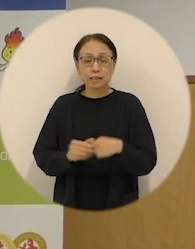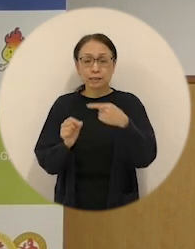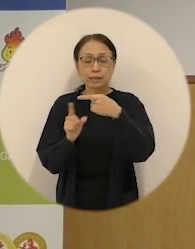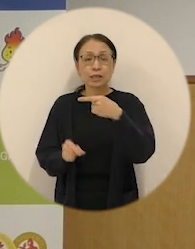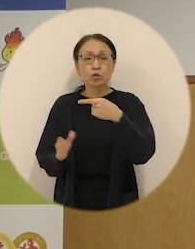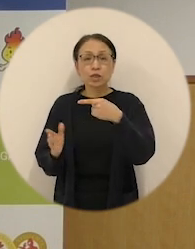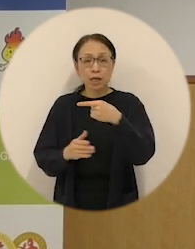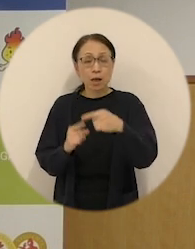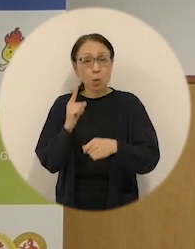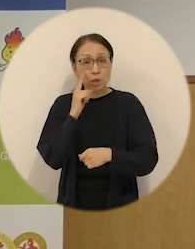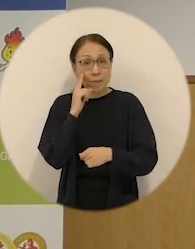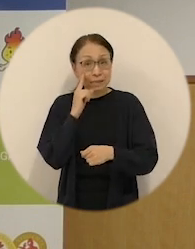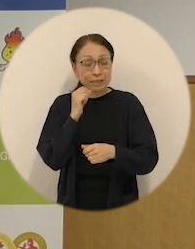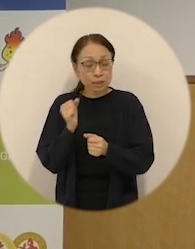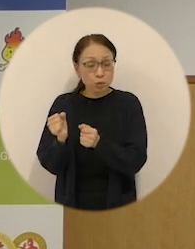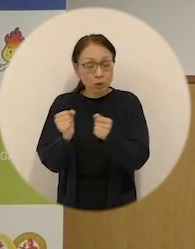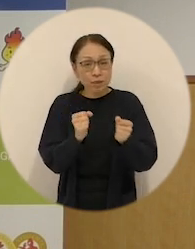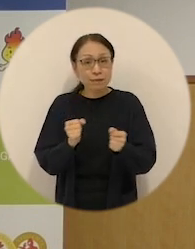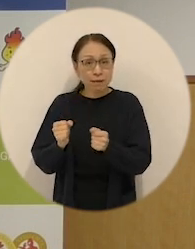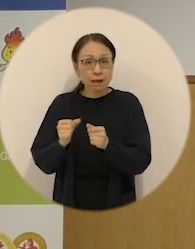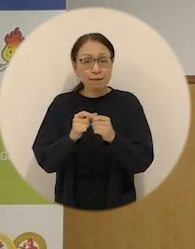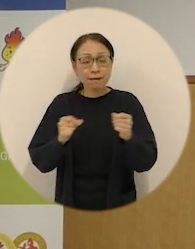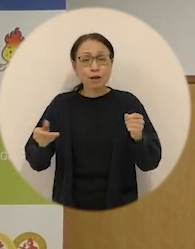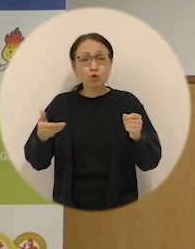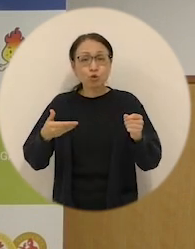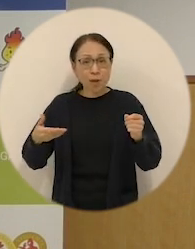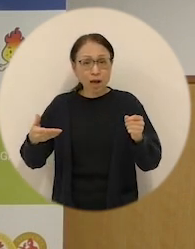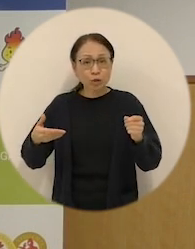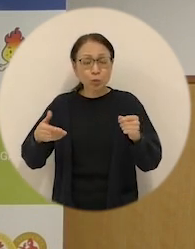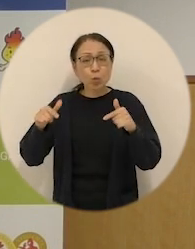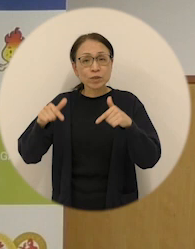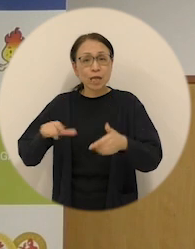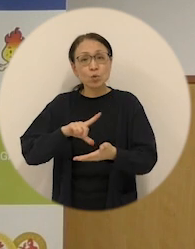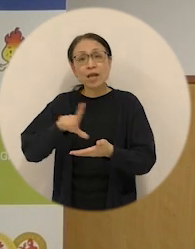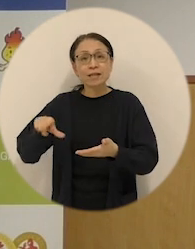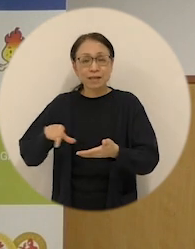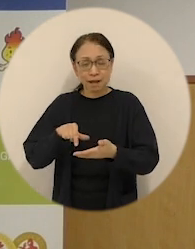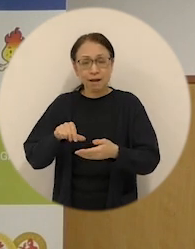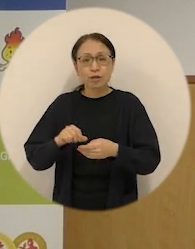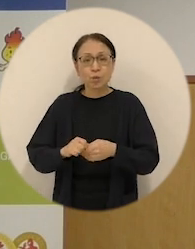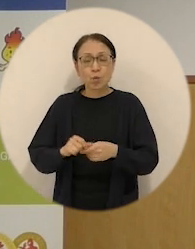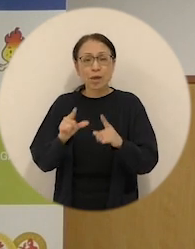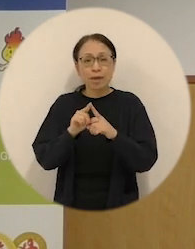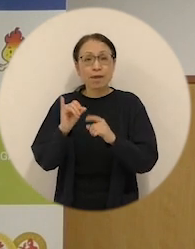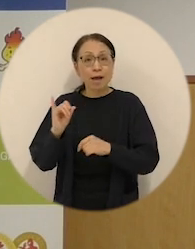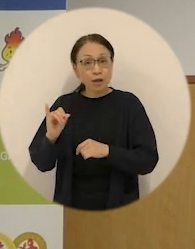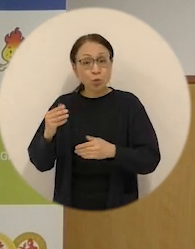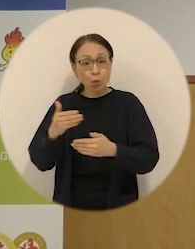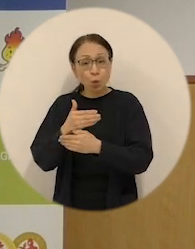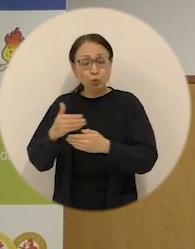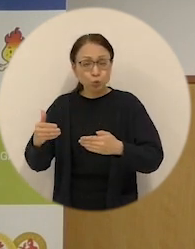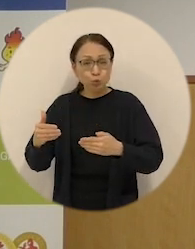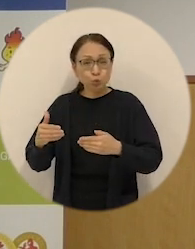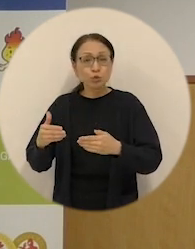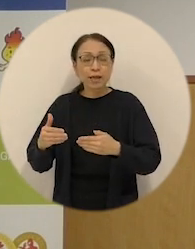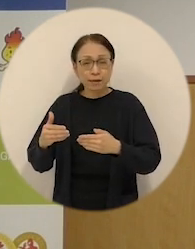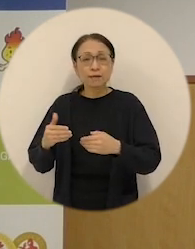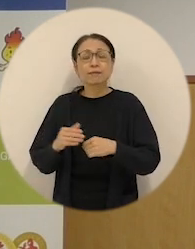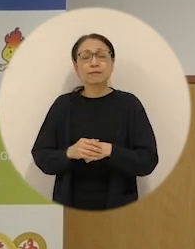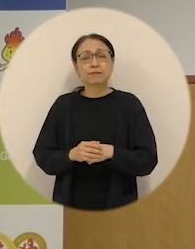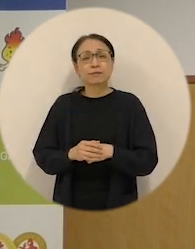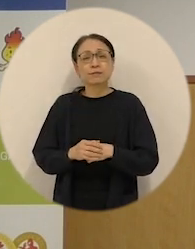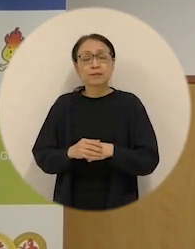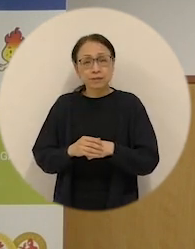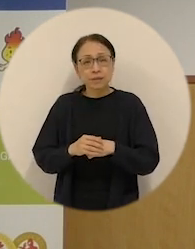証運行を開始した長沼地域西部エリアにおける AI オンデマンド交通について、